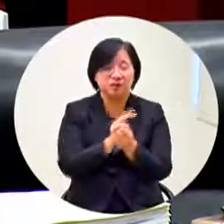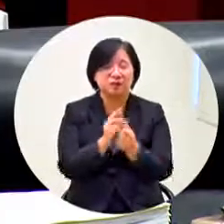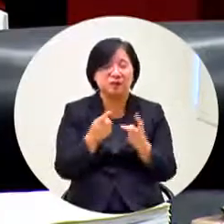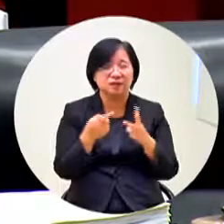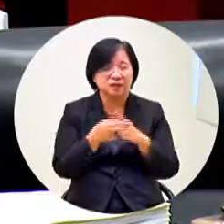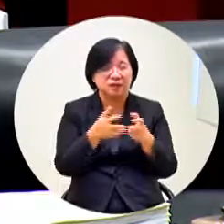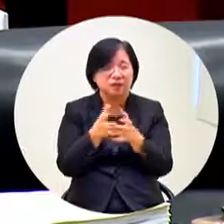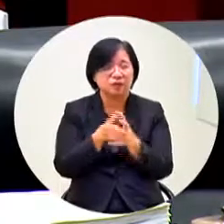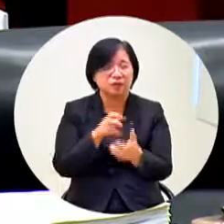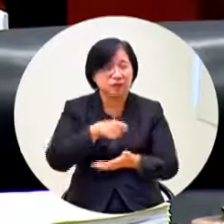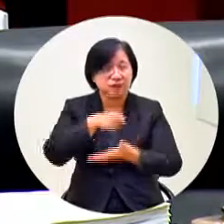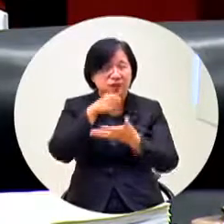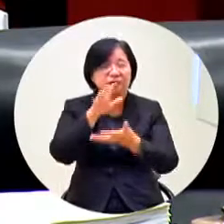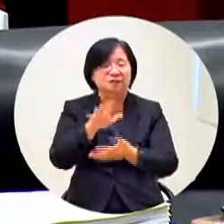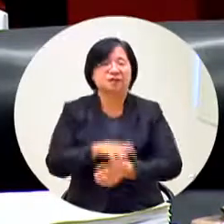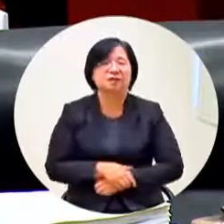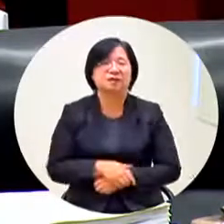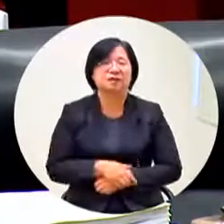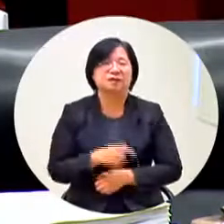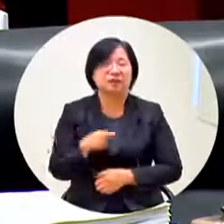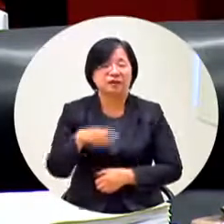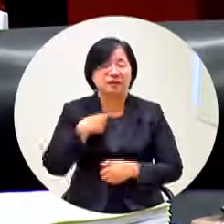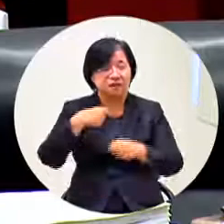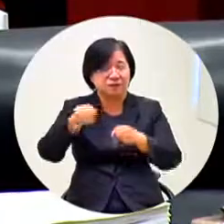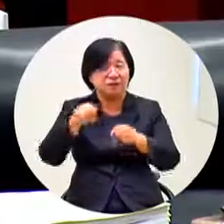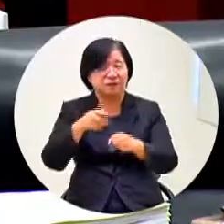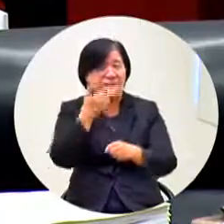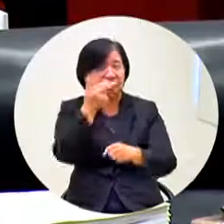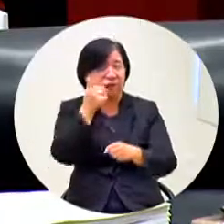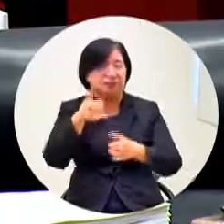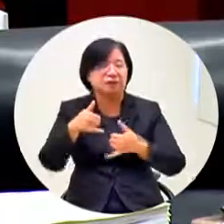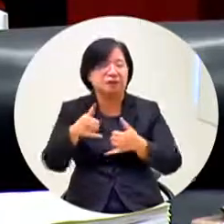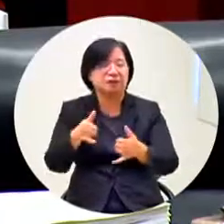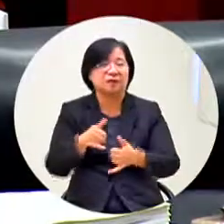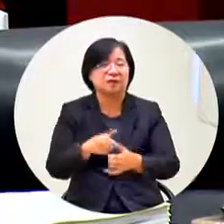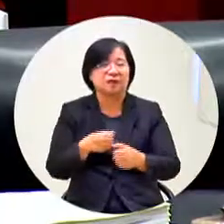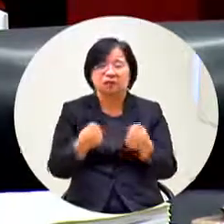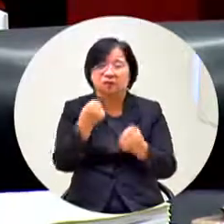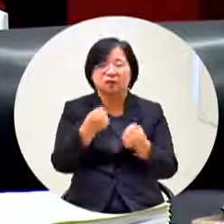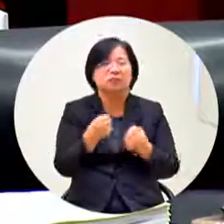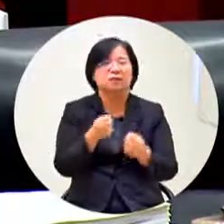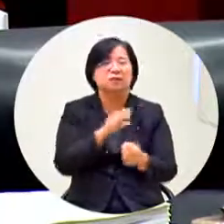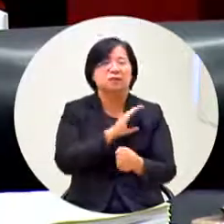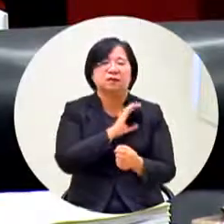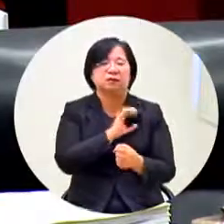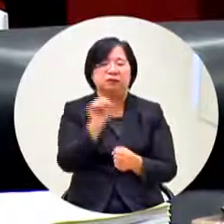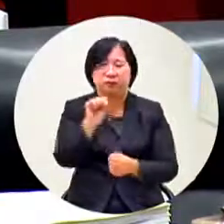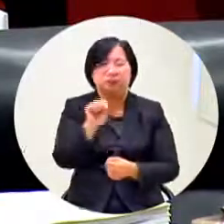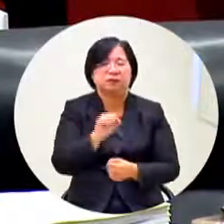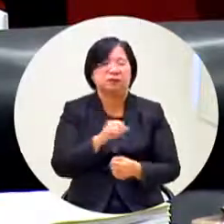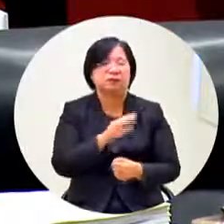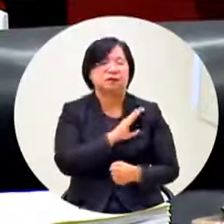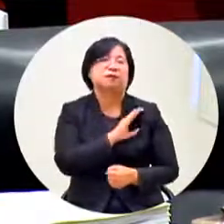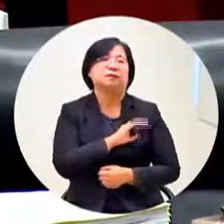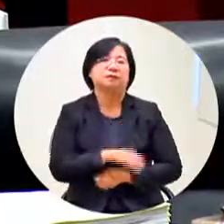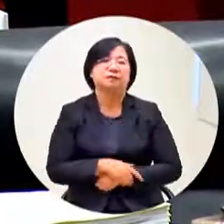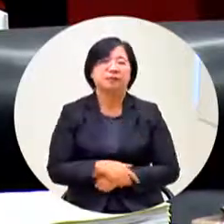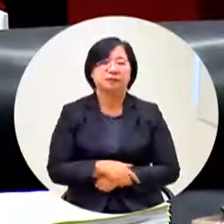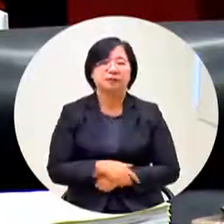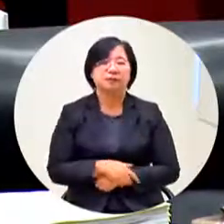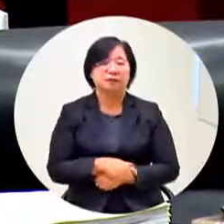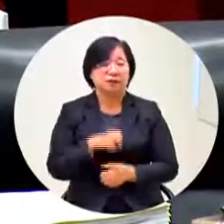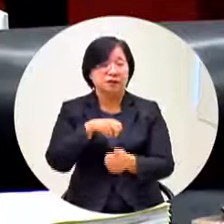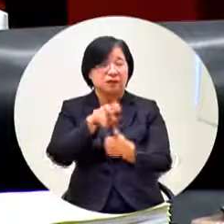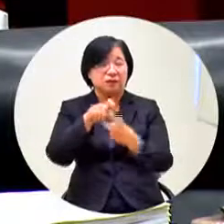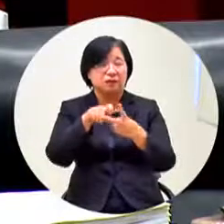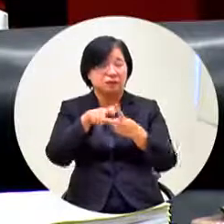成一个机车便道？啊，当然不能给汽车进来了哈。就是说，旁边养工处的部分，养工处的